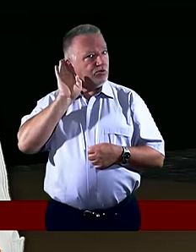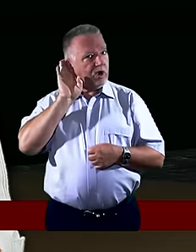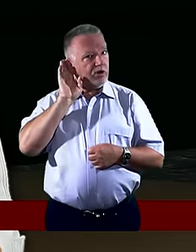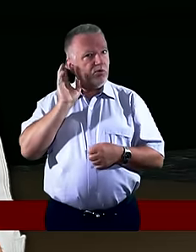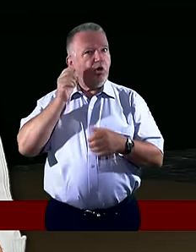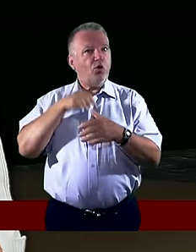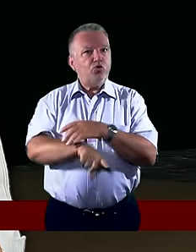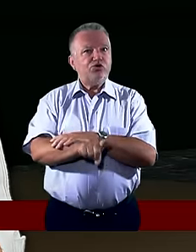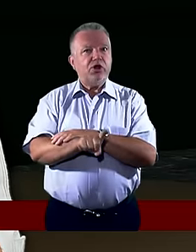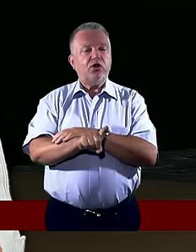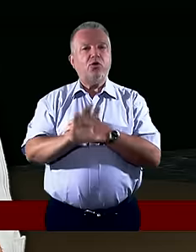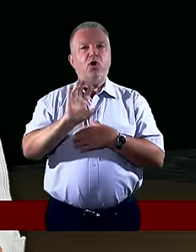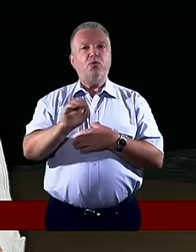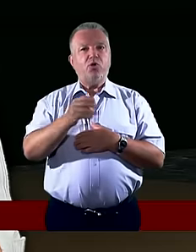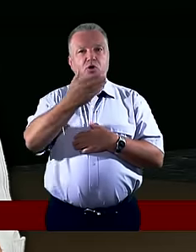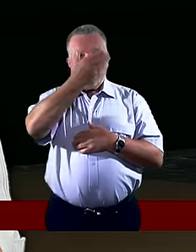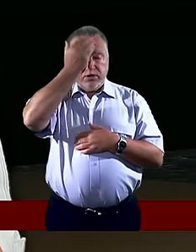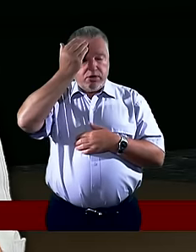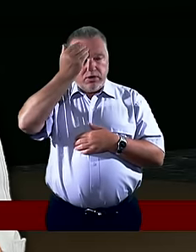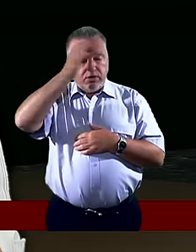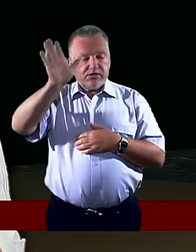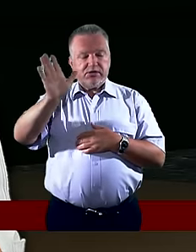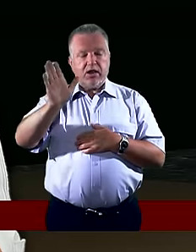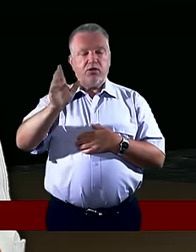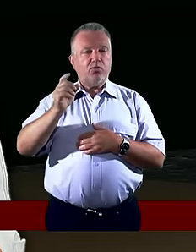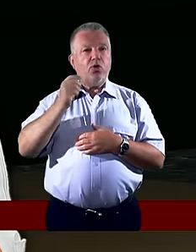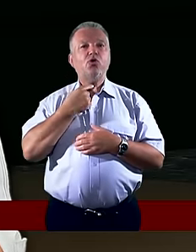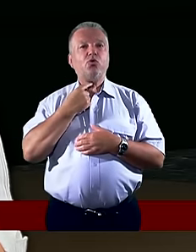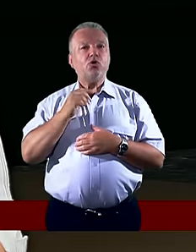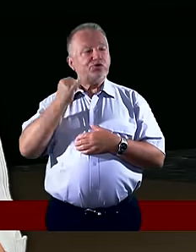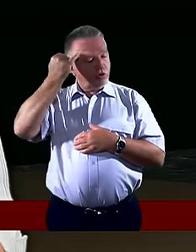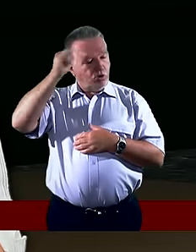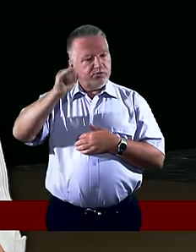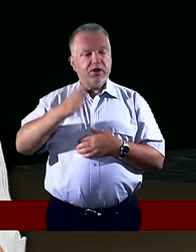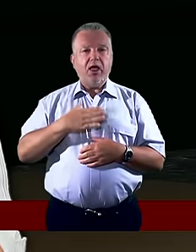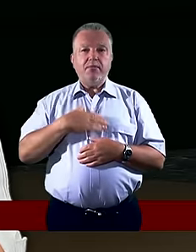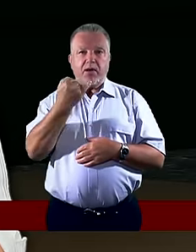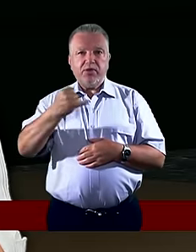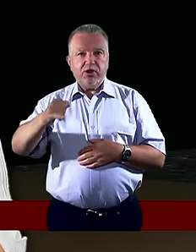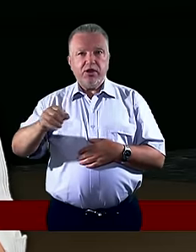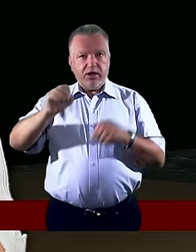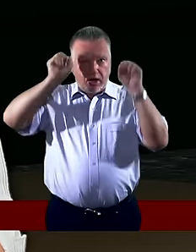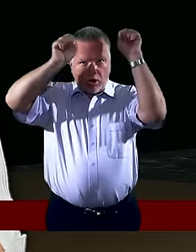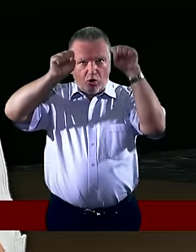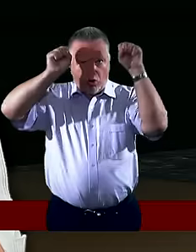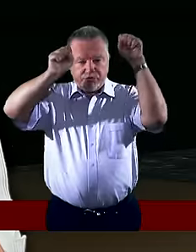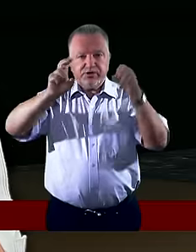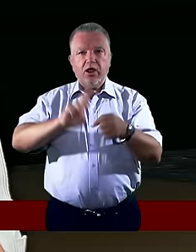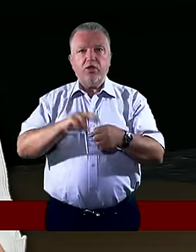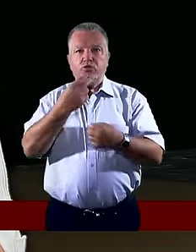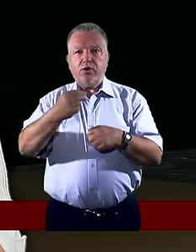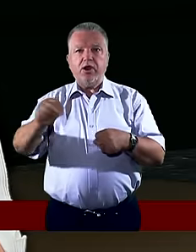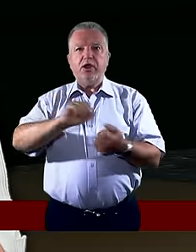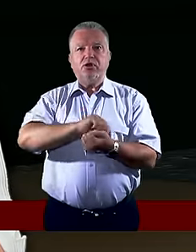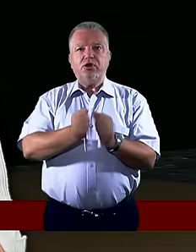niego, ponieważ nie znają głosu obcych. Mam i inne owce, które nie są z